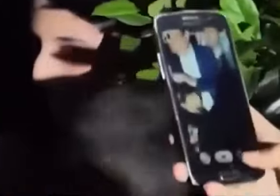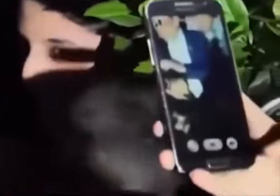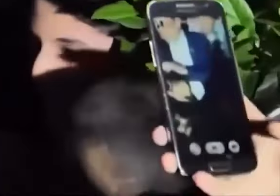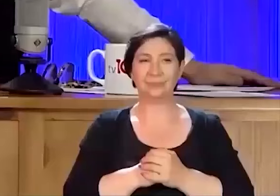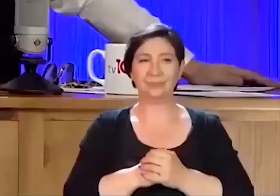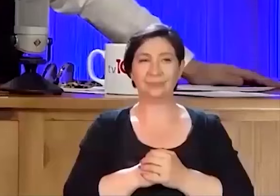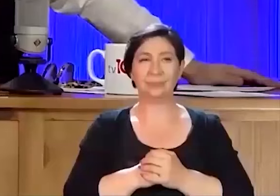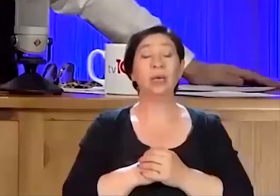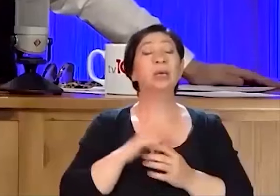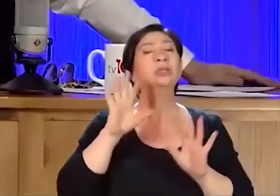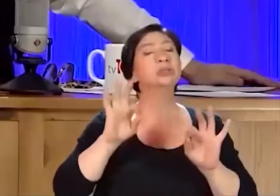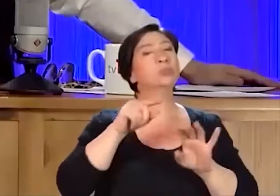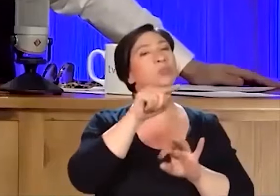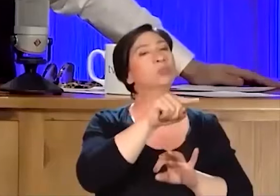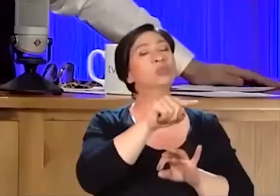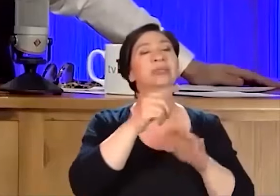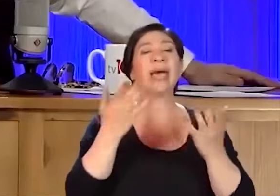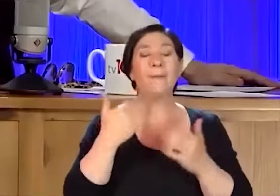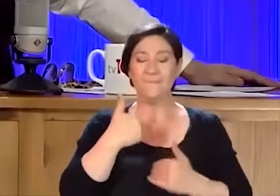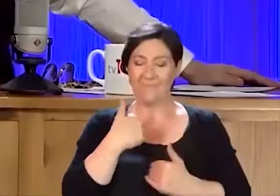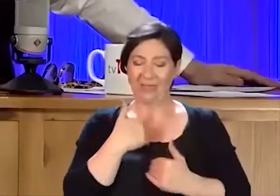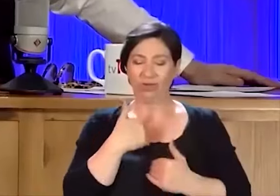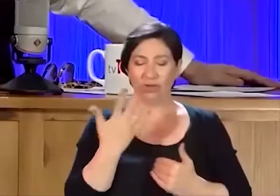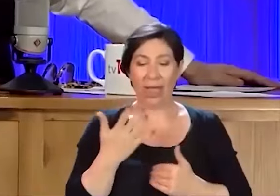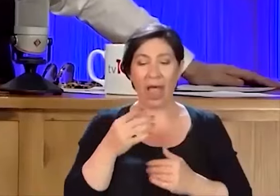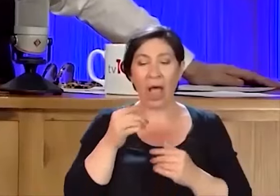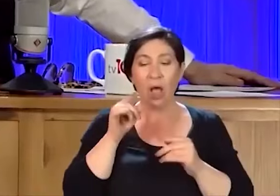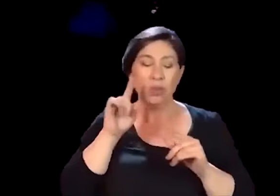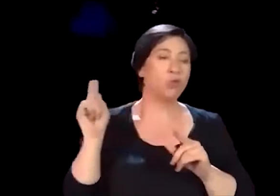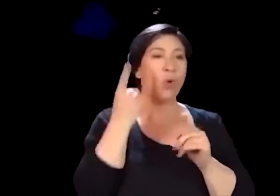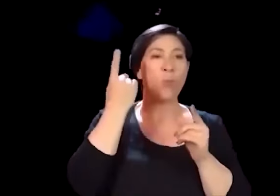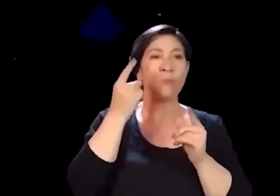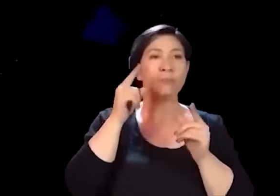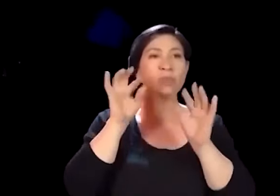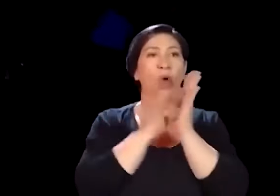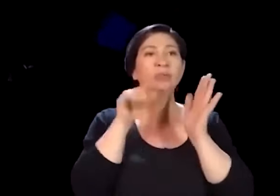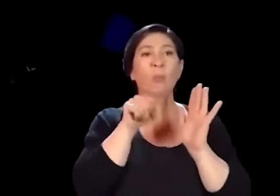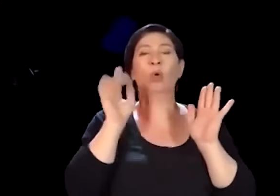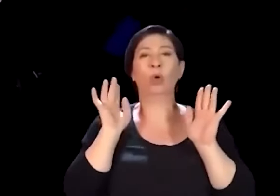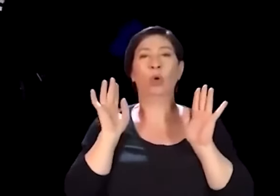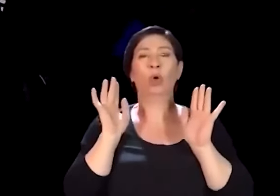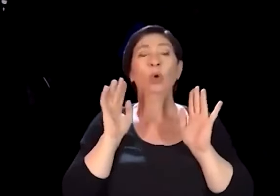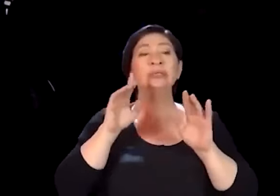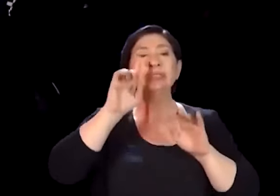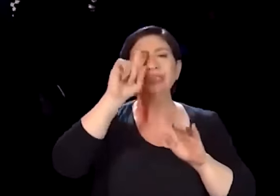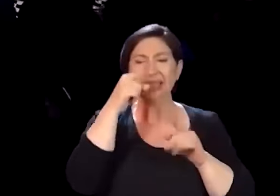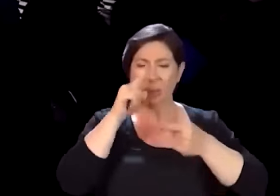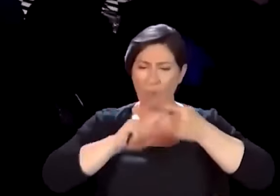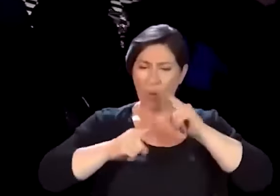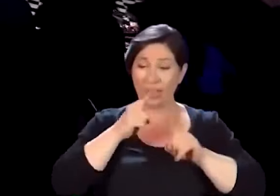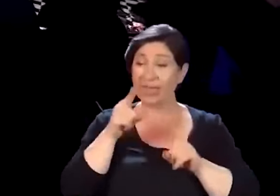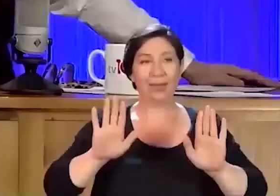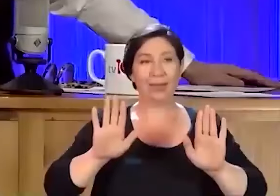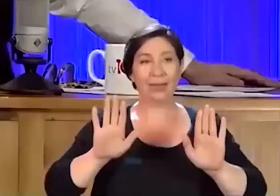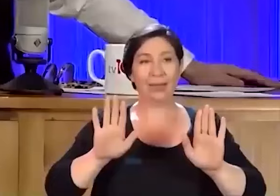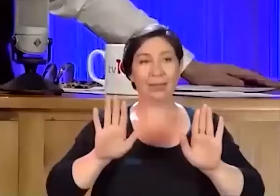Gerçekten çok güzel olacak. Dur. Şimdi burada aslında bence dönüm noktalarından biri. Bugün sadece siyasiler